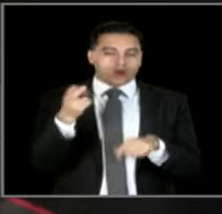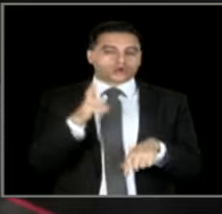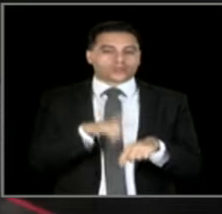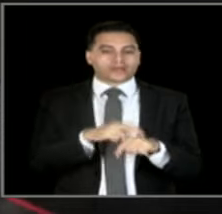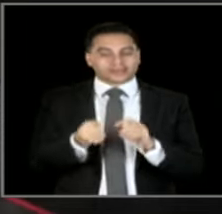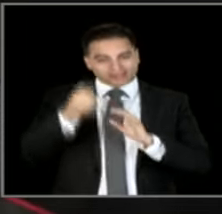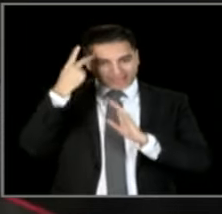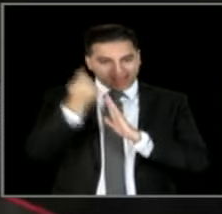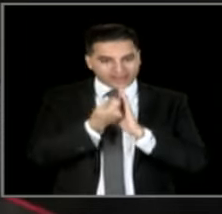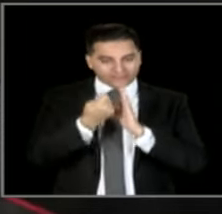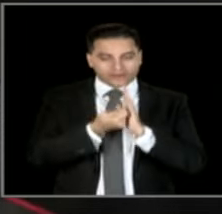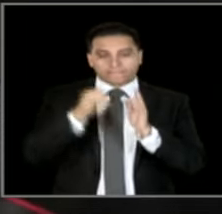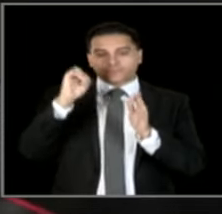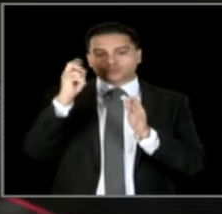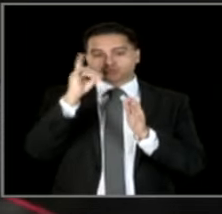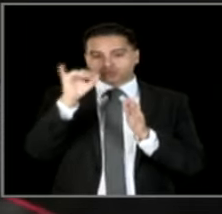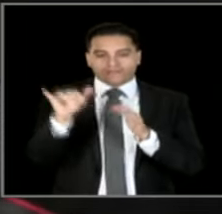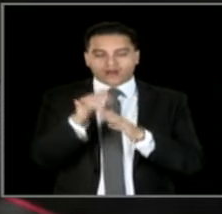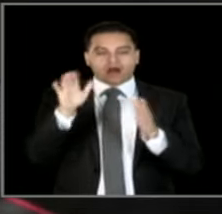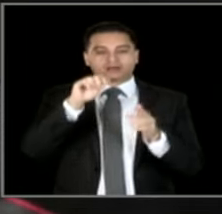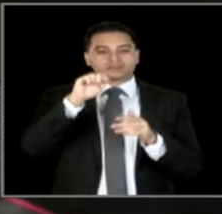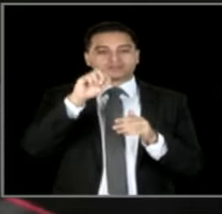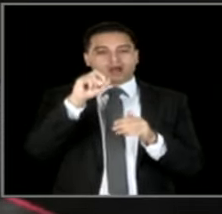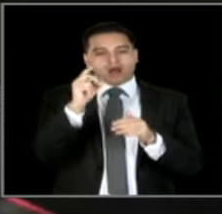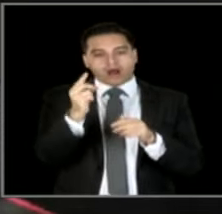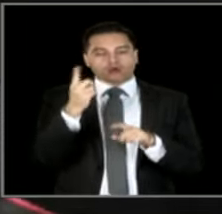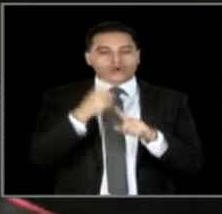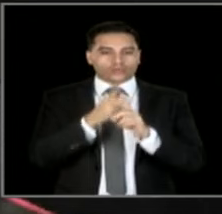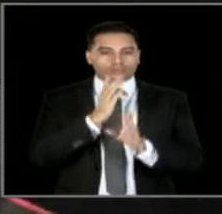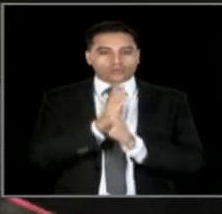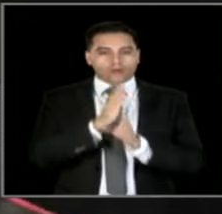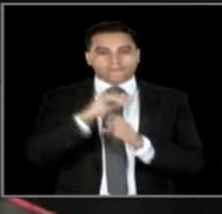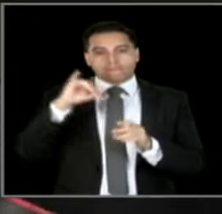صقر وإخراج مروان عبد المنعم.